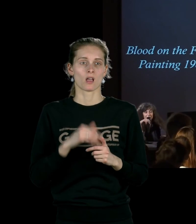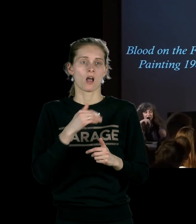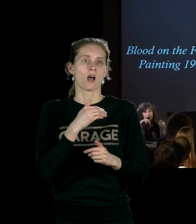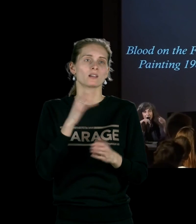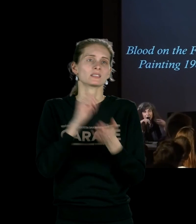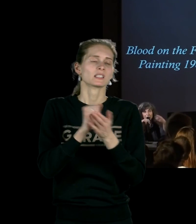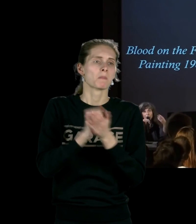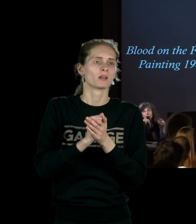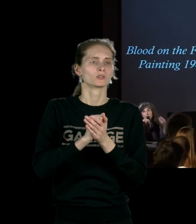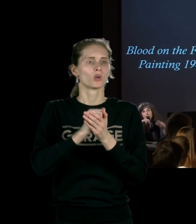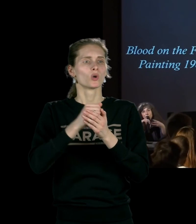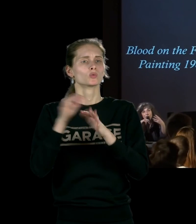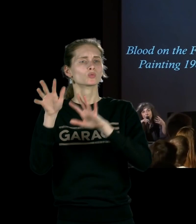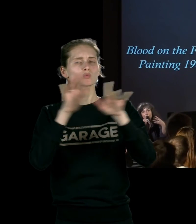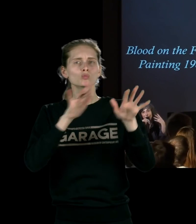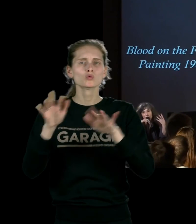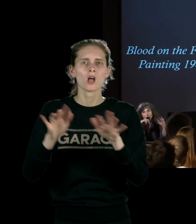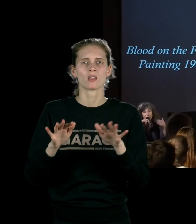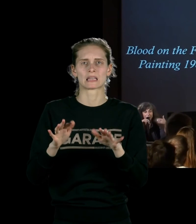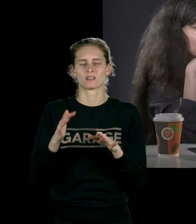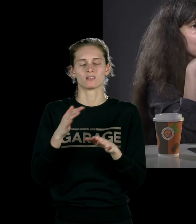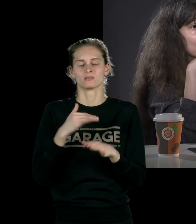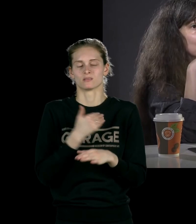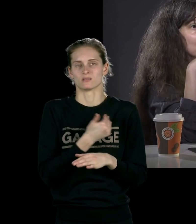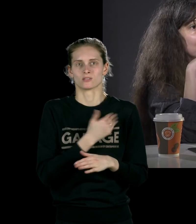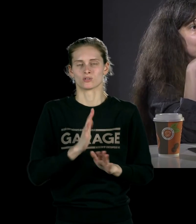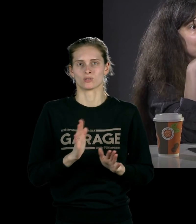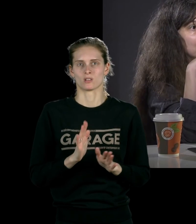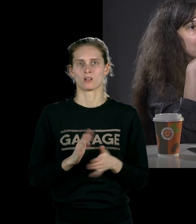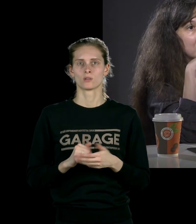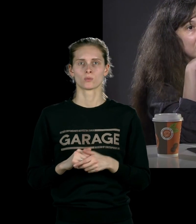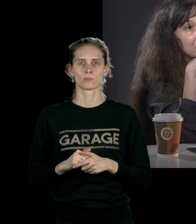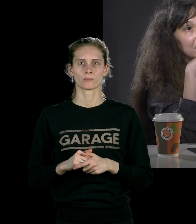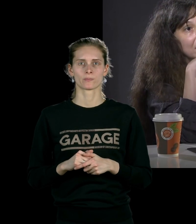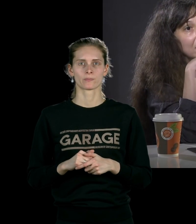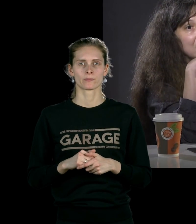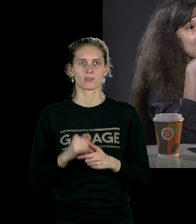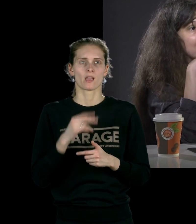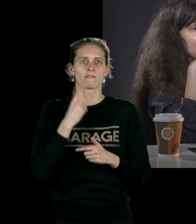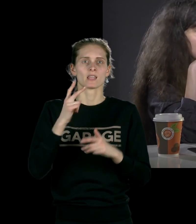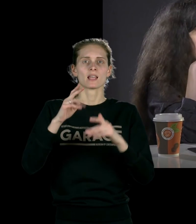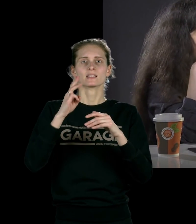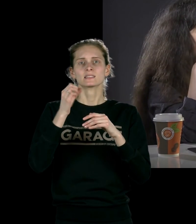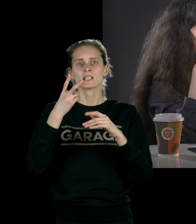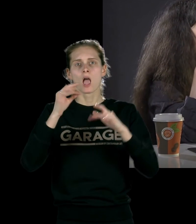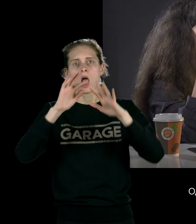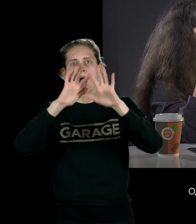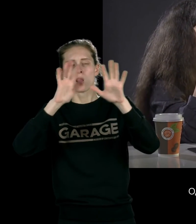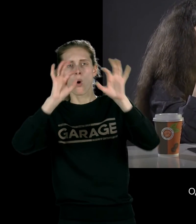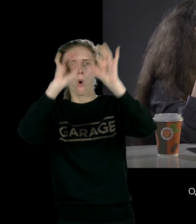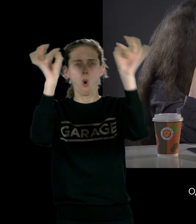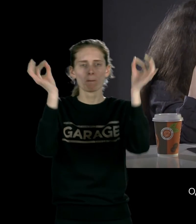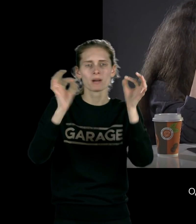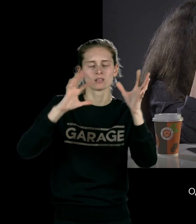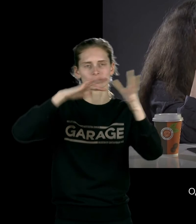и когда нарушаются вот эти границы нашего привычного образа, и, собственно говоря, границы тела преодолеваются. Одна